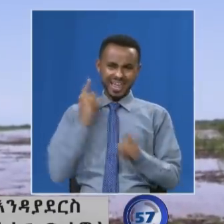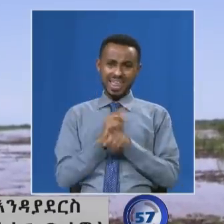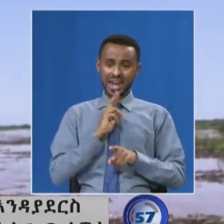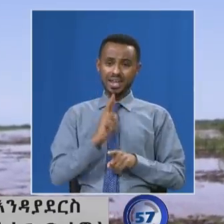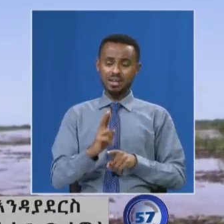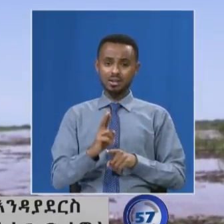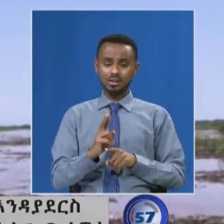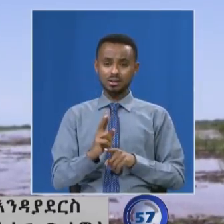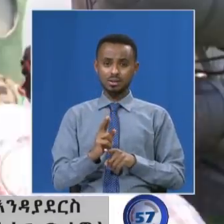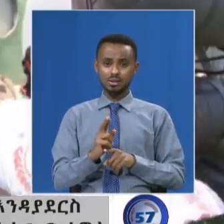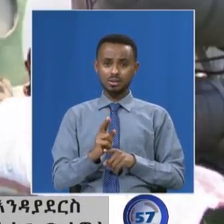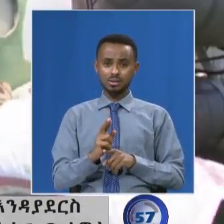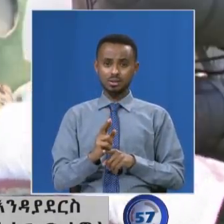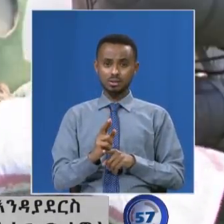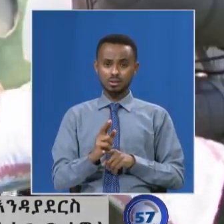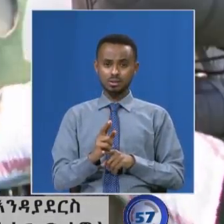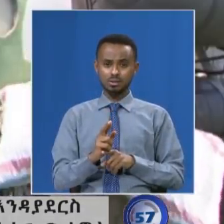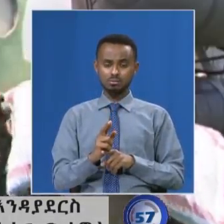ነኝ